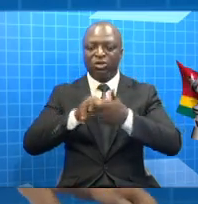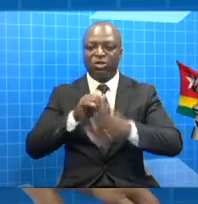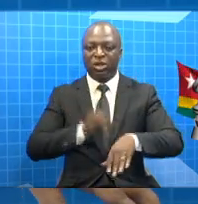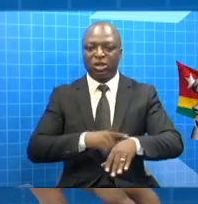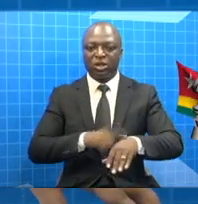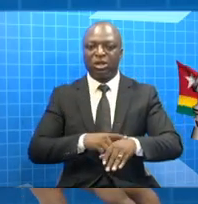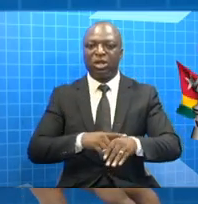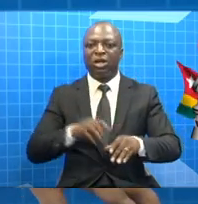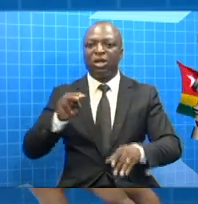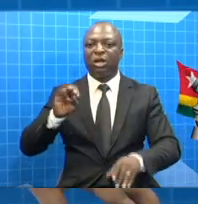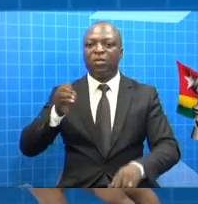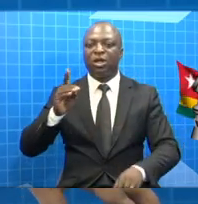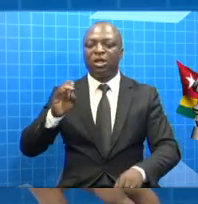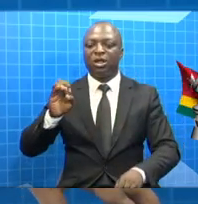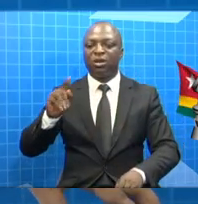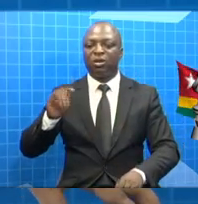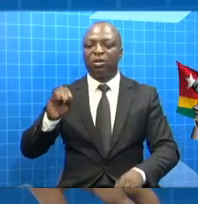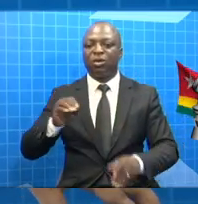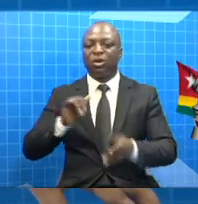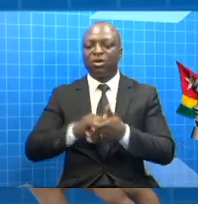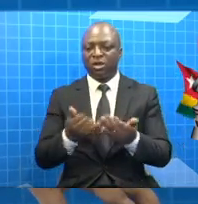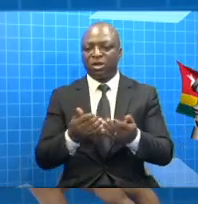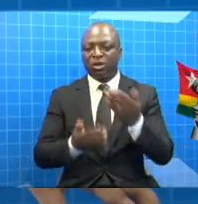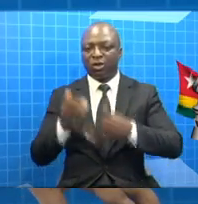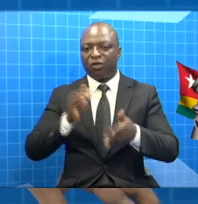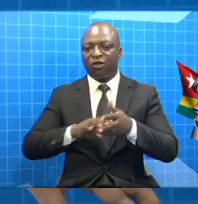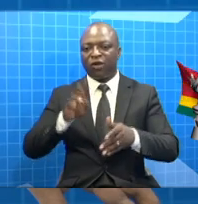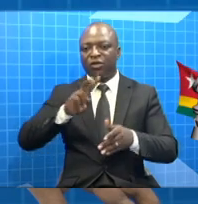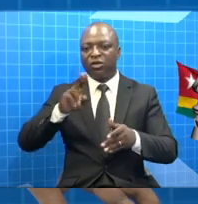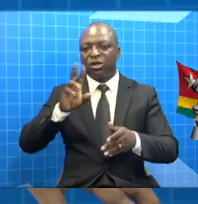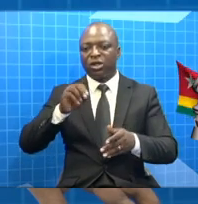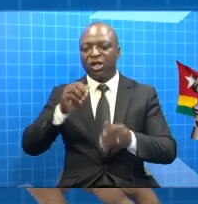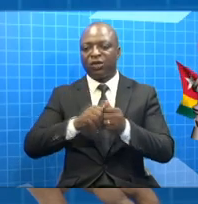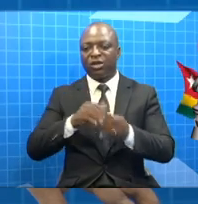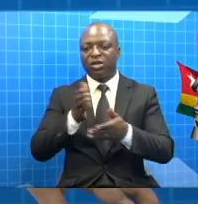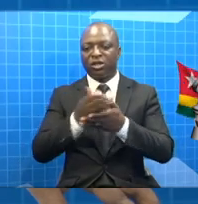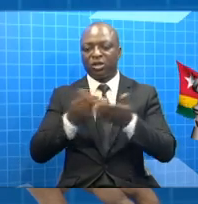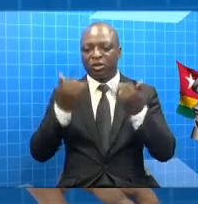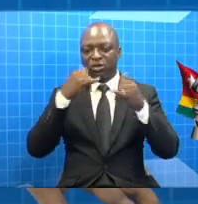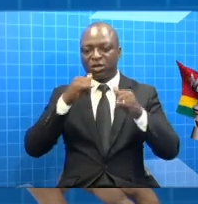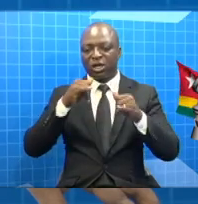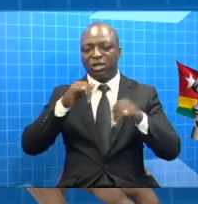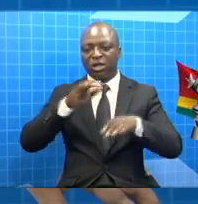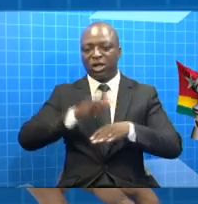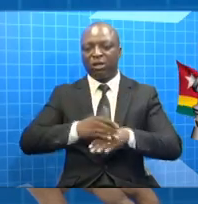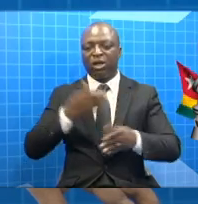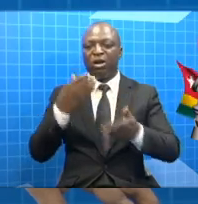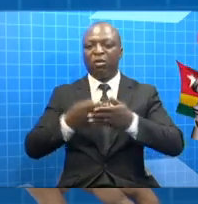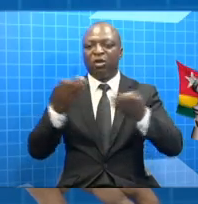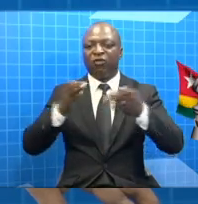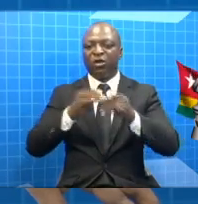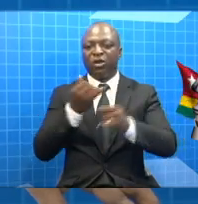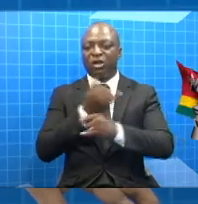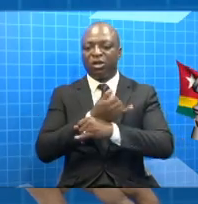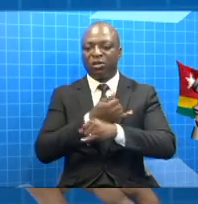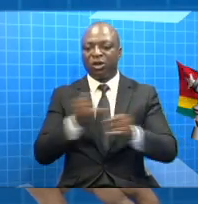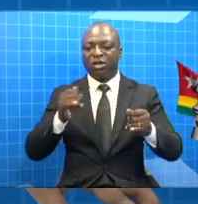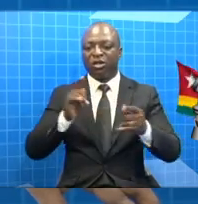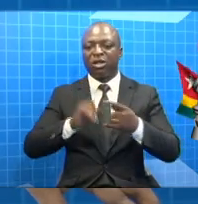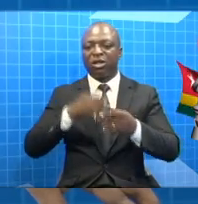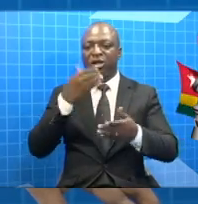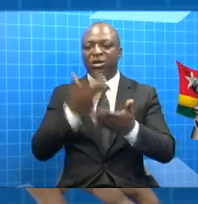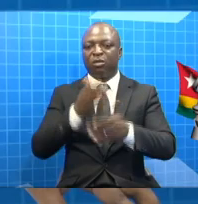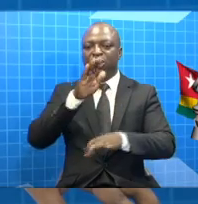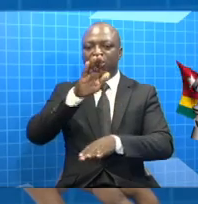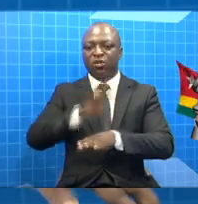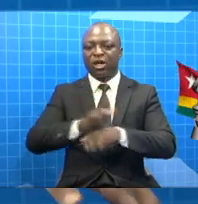la météo. L'actualité revient à 22h30 avec Yata Aratem. Bonne fête de l'indépendance et très